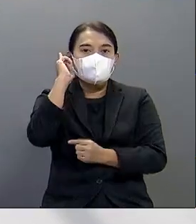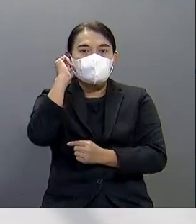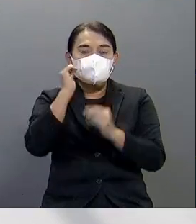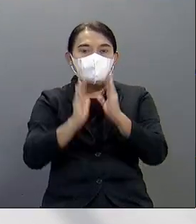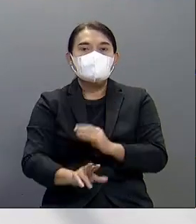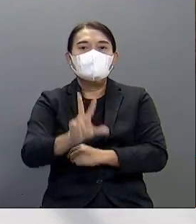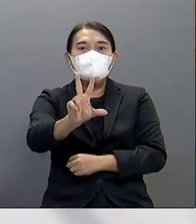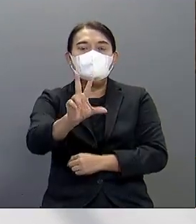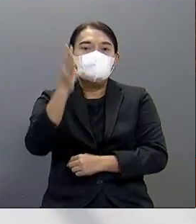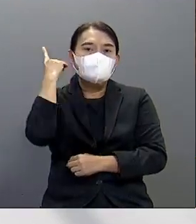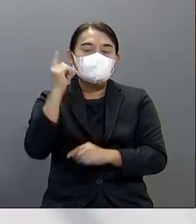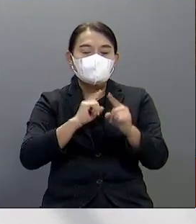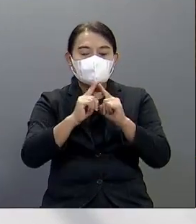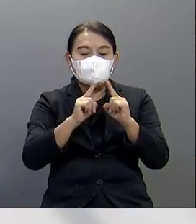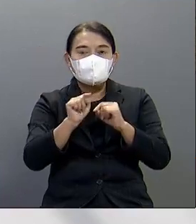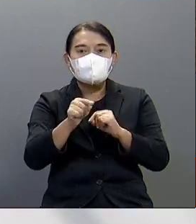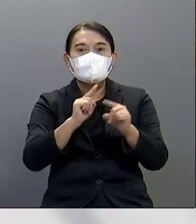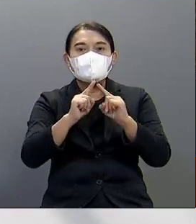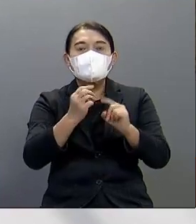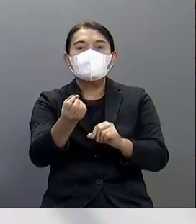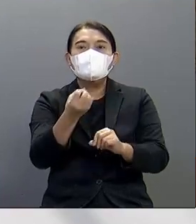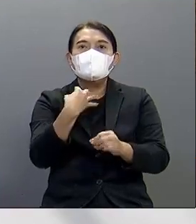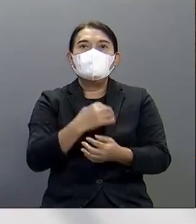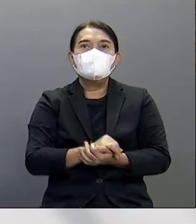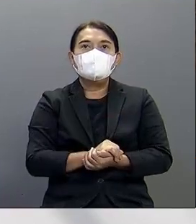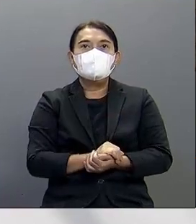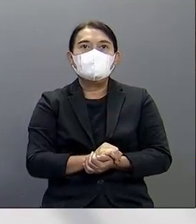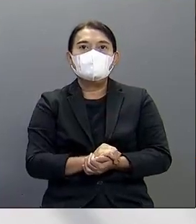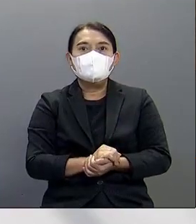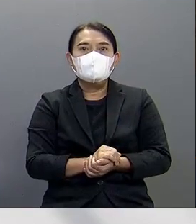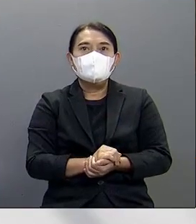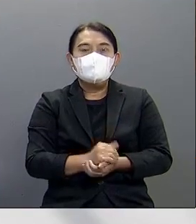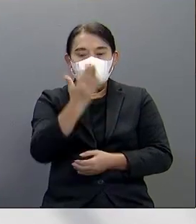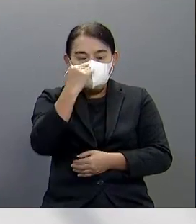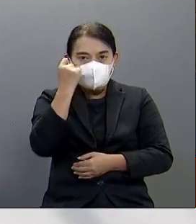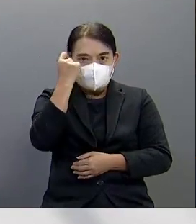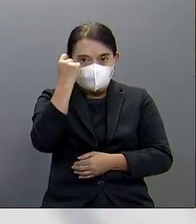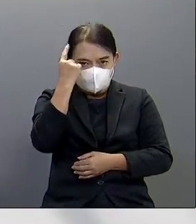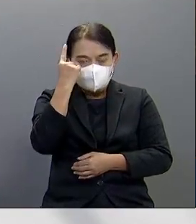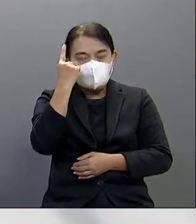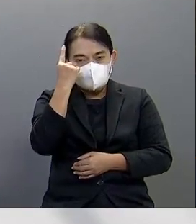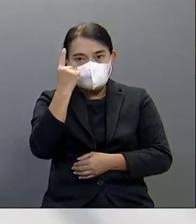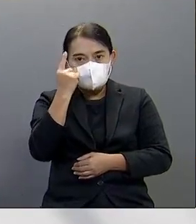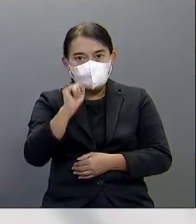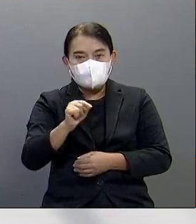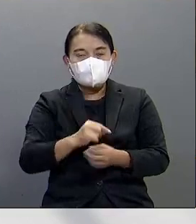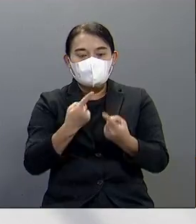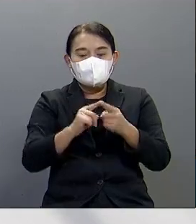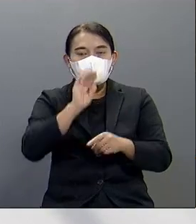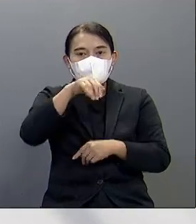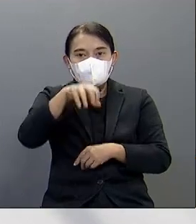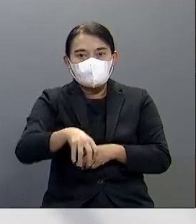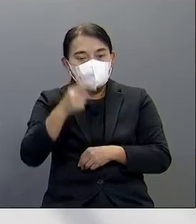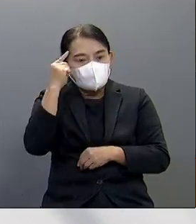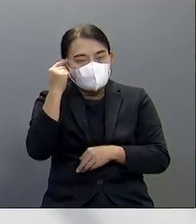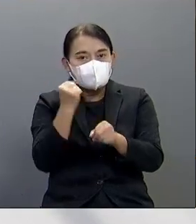นะครับสิ่งหนึ่งที่เขาคุยกับผมนะครับว่าเป็นอุบัติเหตุก็เข้าใจแต่สิ่งหนึ่งที่ทางเทศบาลทำอย่างไรที่จะสร้